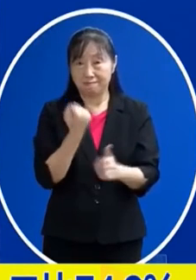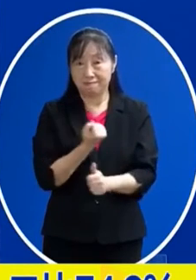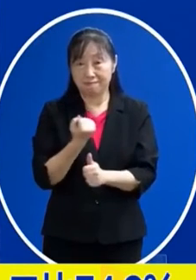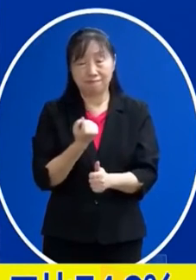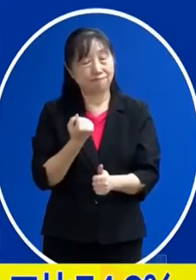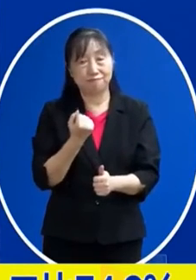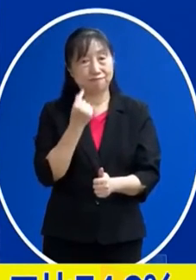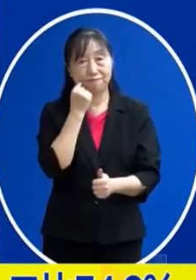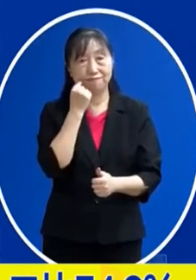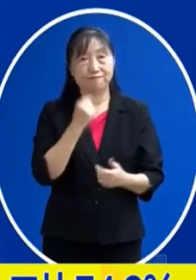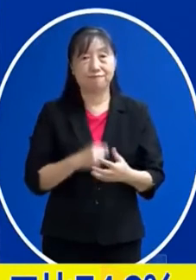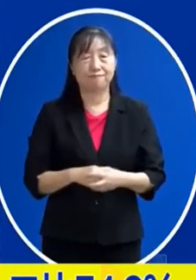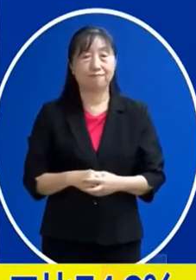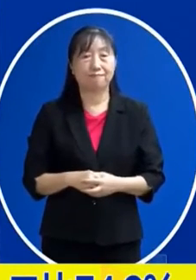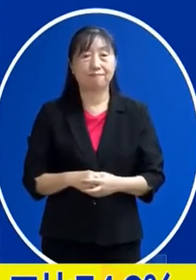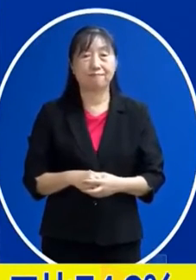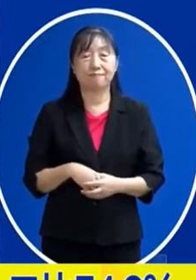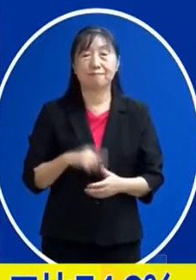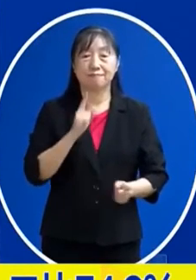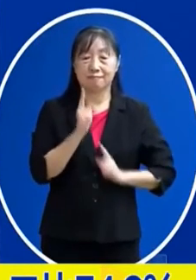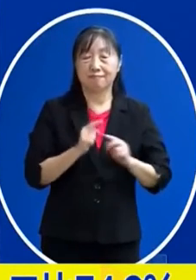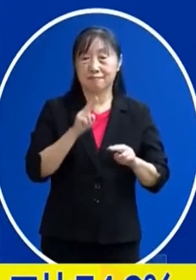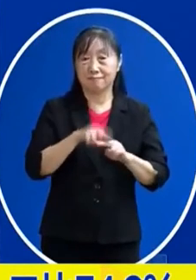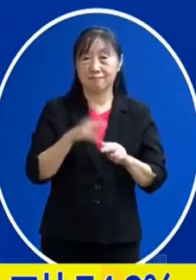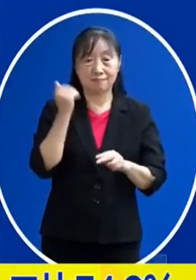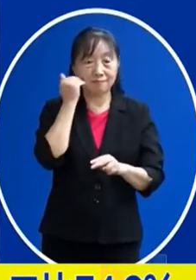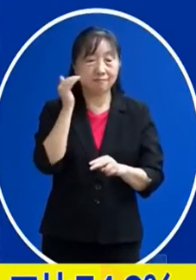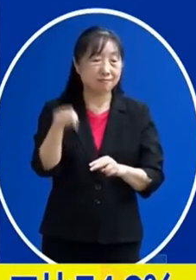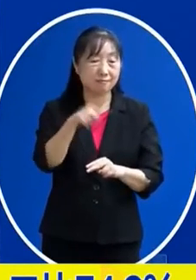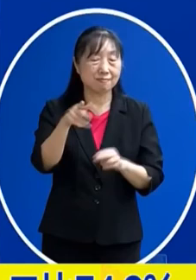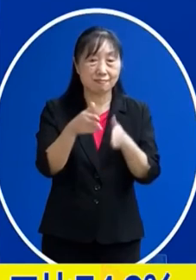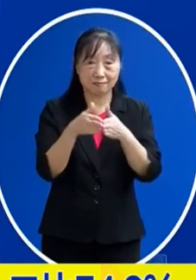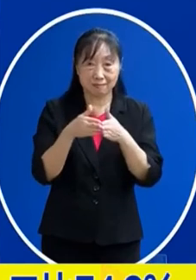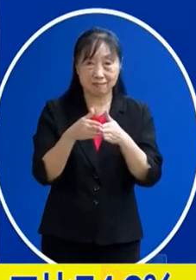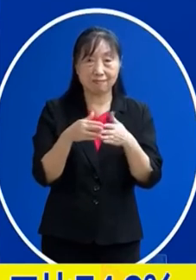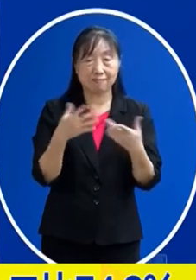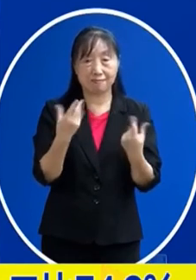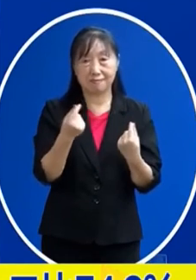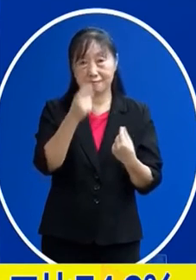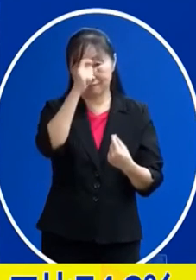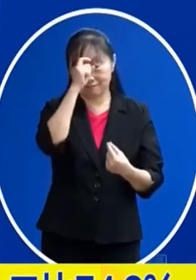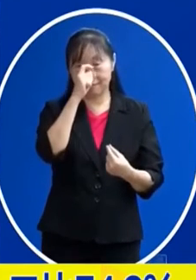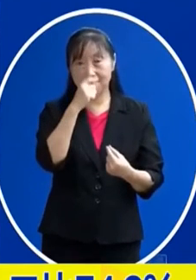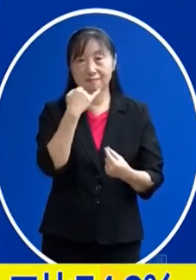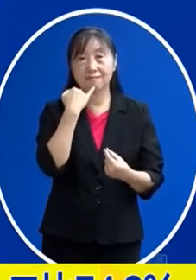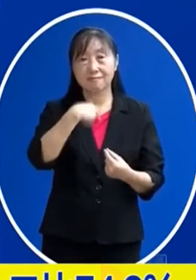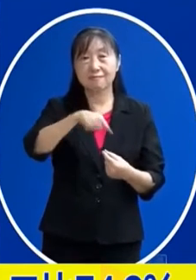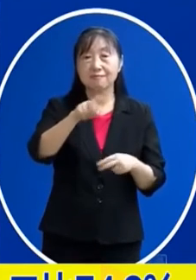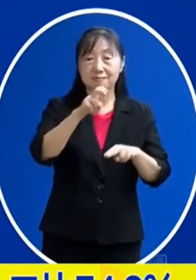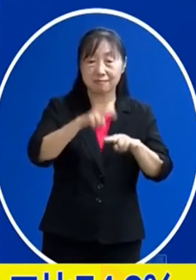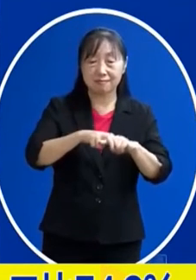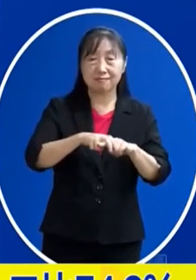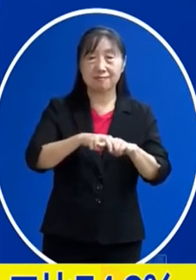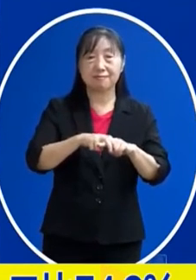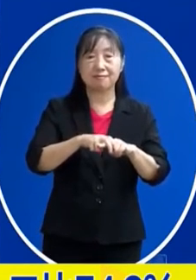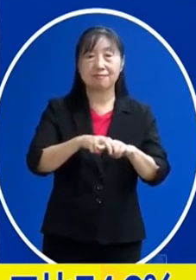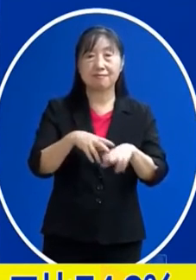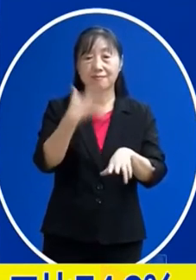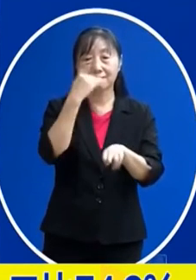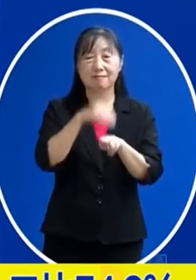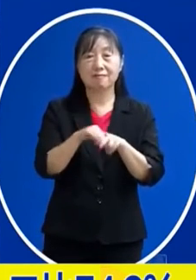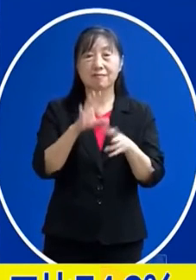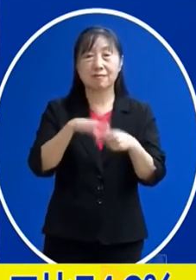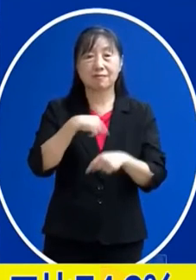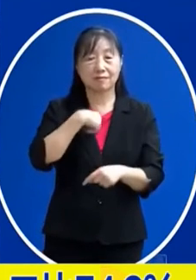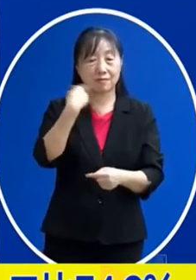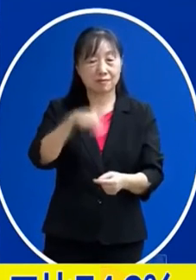理。那另外就是说有这个自由座需求的民众，他们还是会希望可以去搭车，所以可能也会导致这个